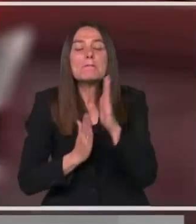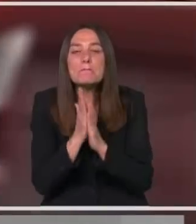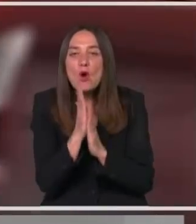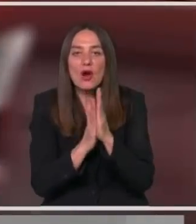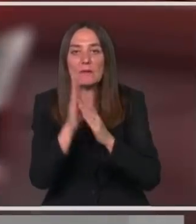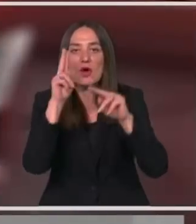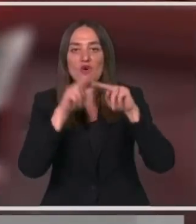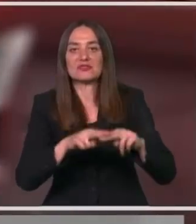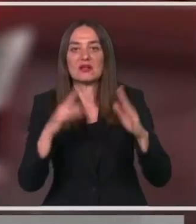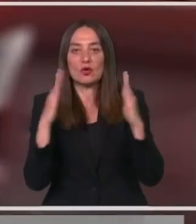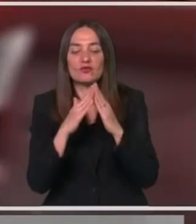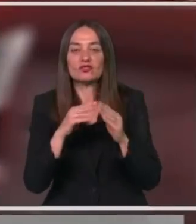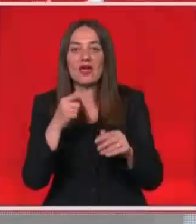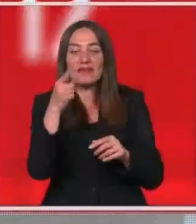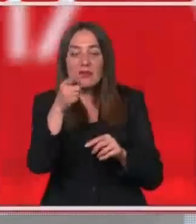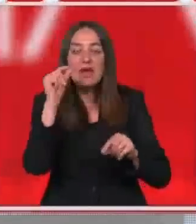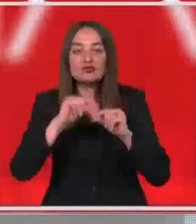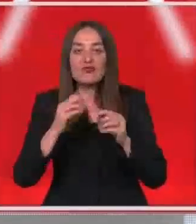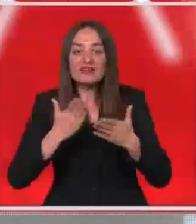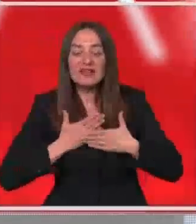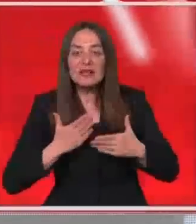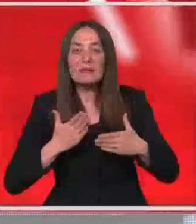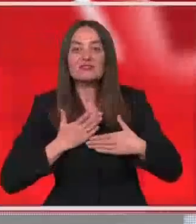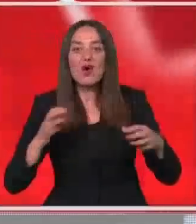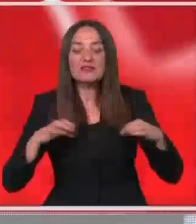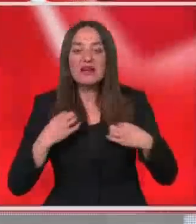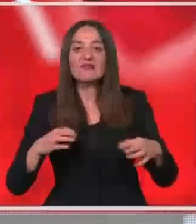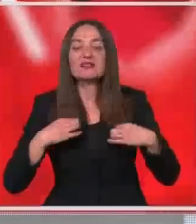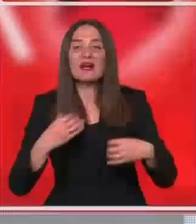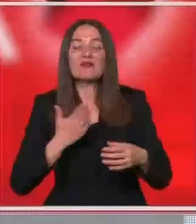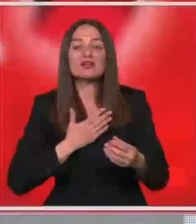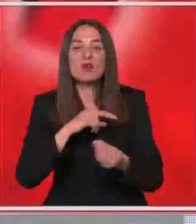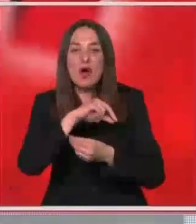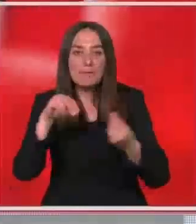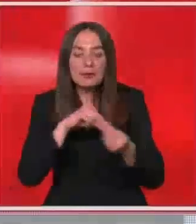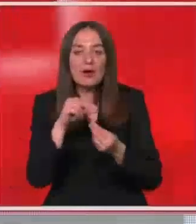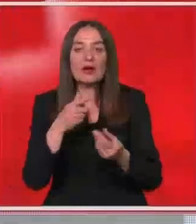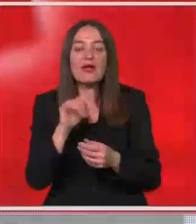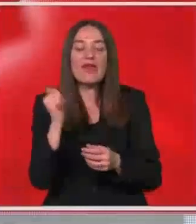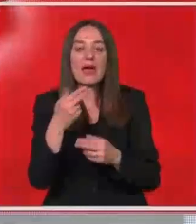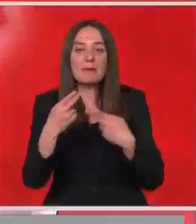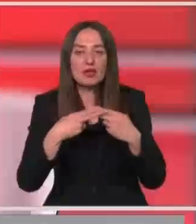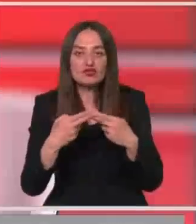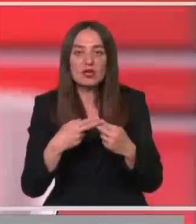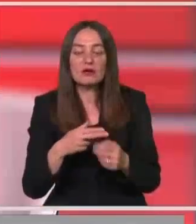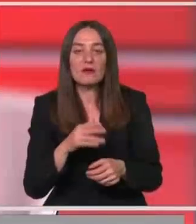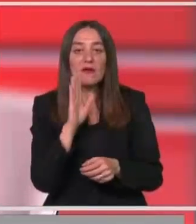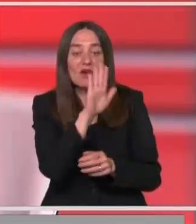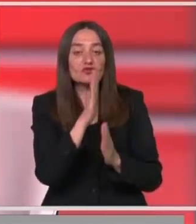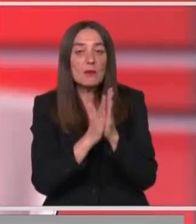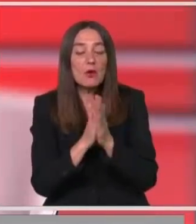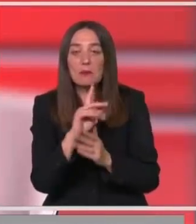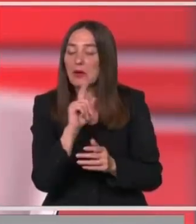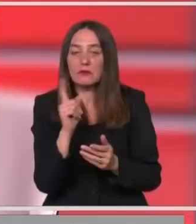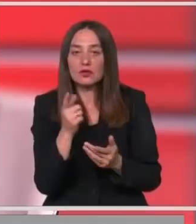ostanite kod kuće. Time čuvate sebe, svoje zdravlje, zdravlje svojih najbližih. Ali vaša preklinjanja nisu urodila plodom prosto.